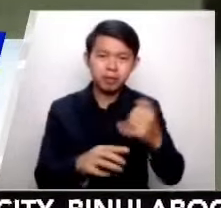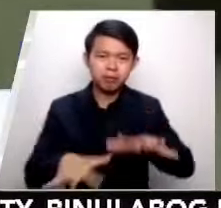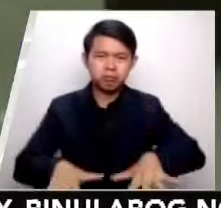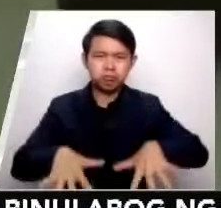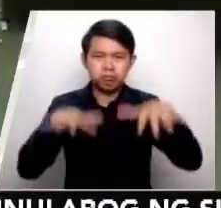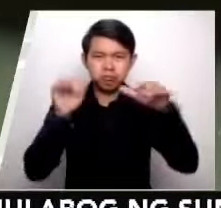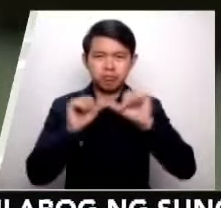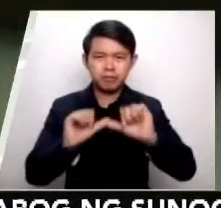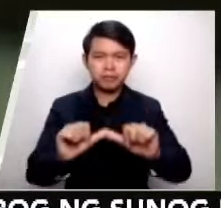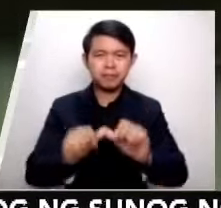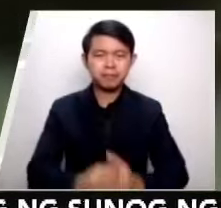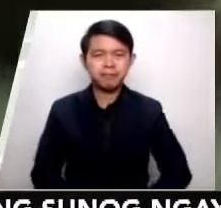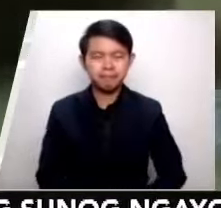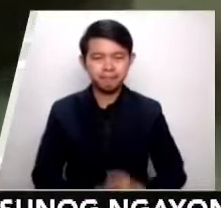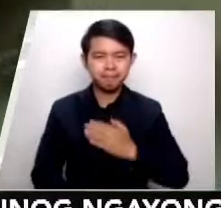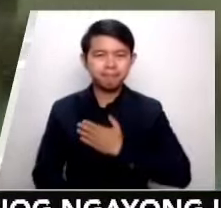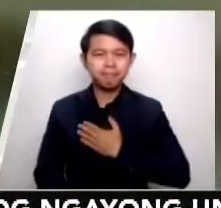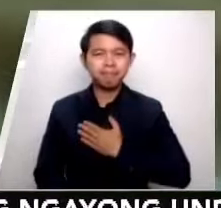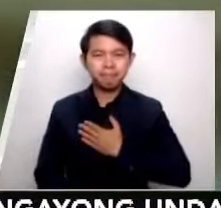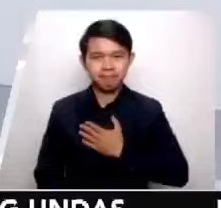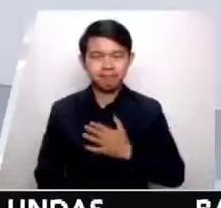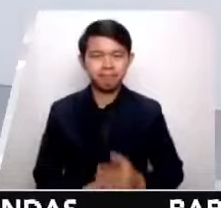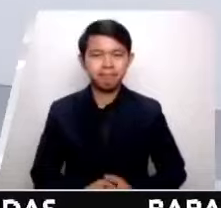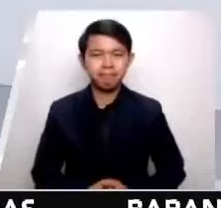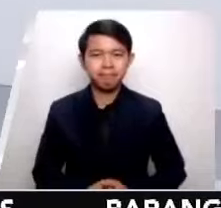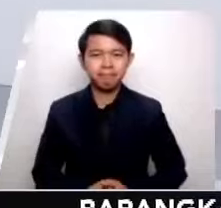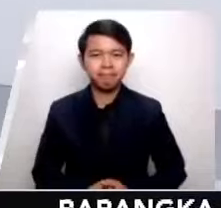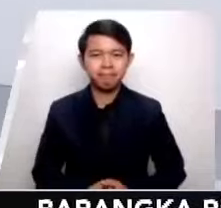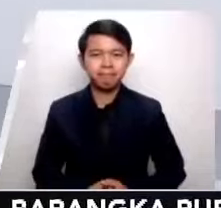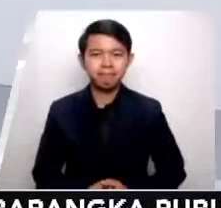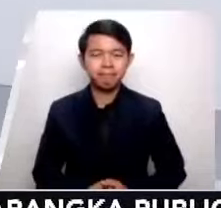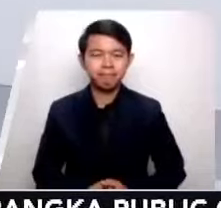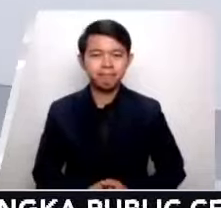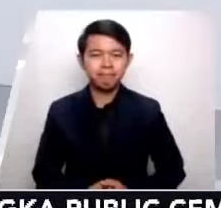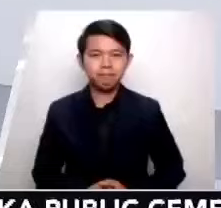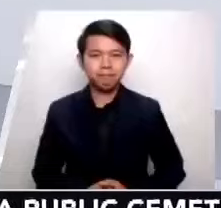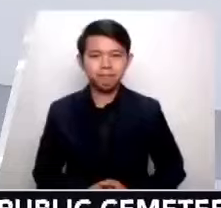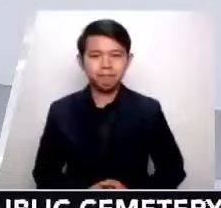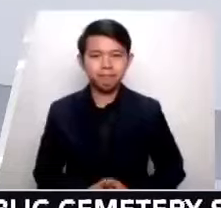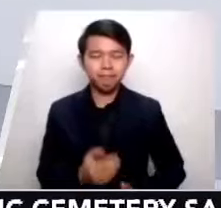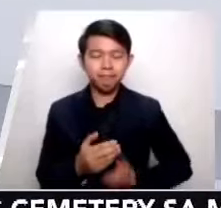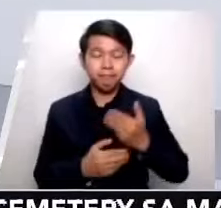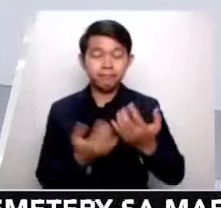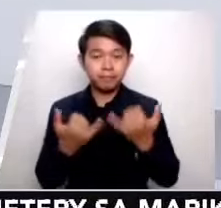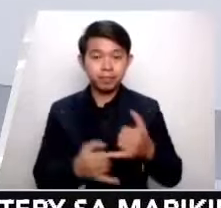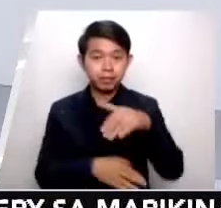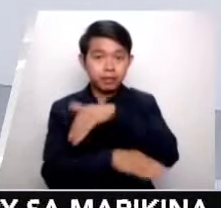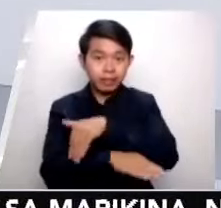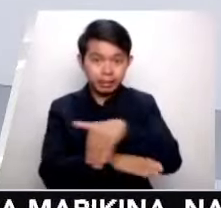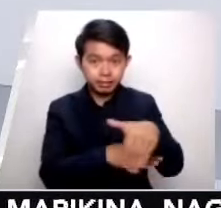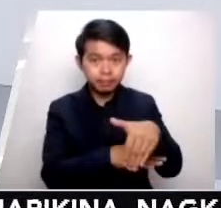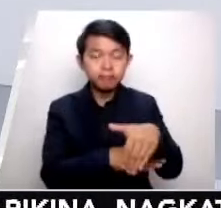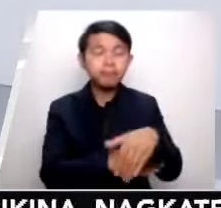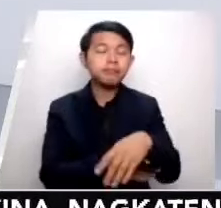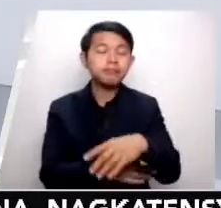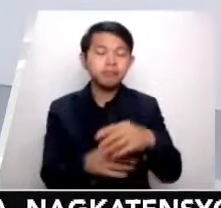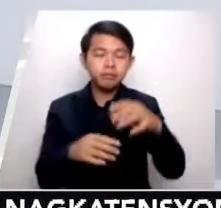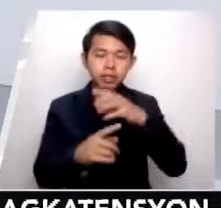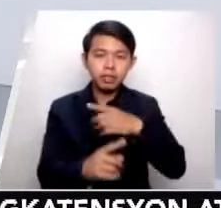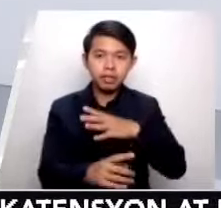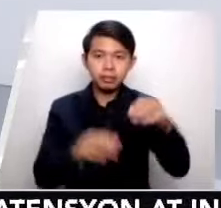nagbabalita para sa GMA Integrated News. Kahit gabi at may pagulan ng ilang dalaw sa Loyola Memorial Park sa